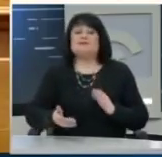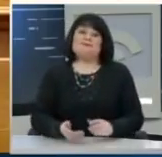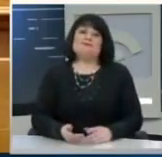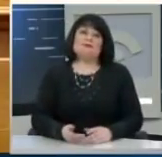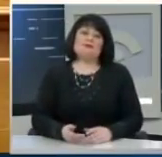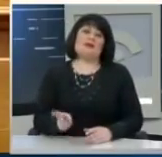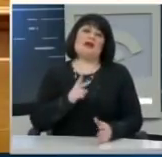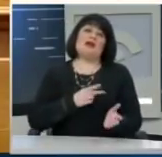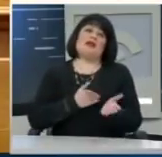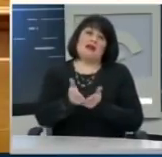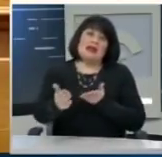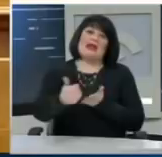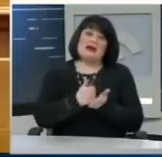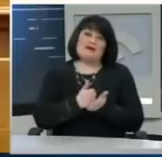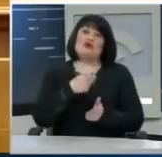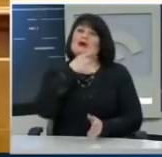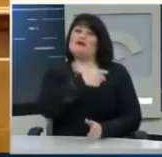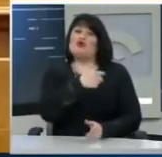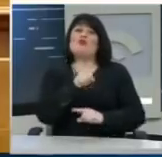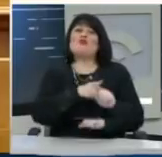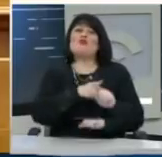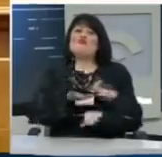δικαίως ή αδίκως, χρεώθηκαν στη γερμανική αγαλαξία.